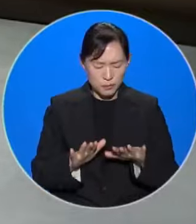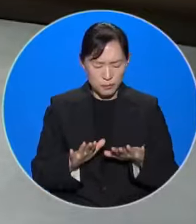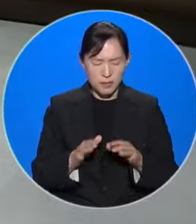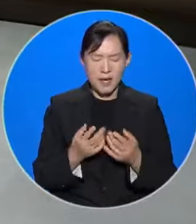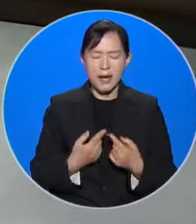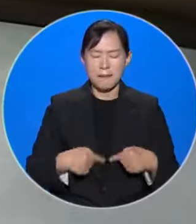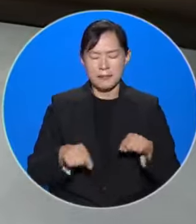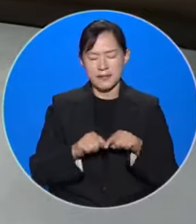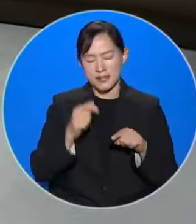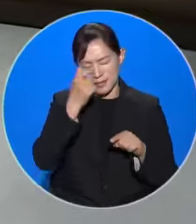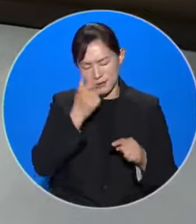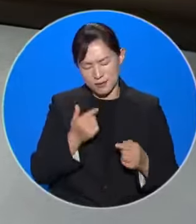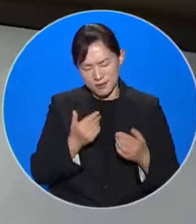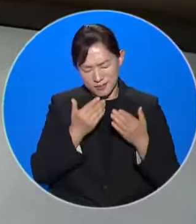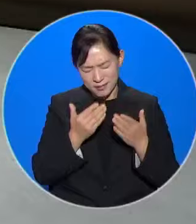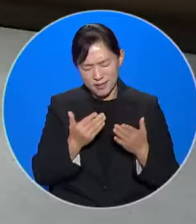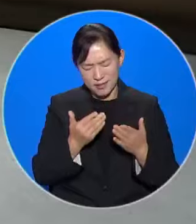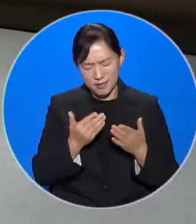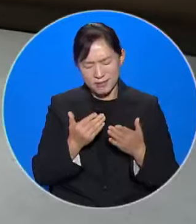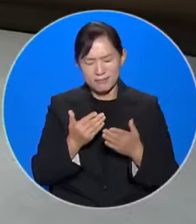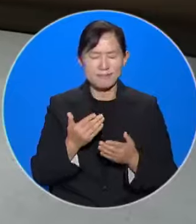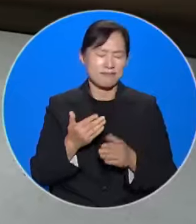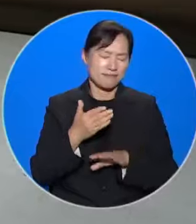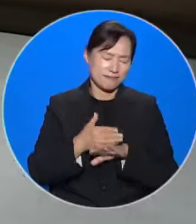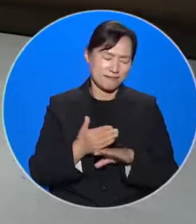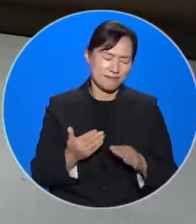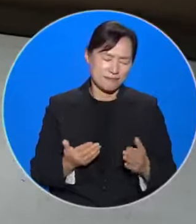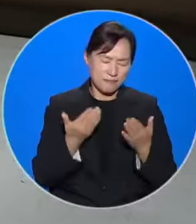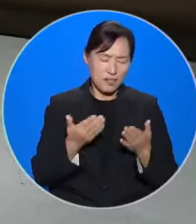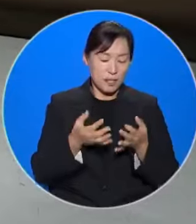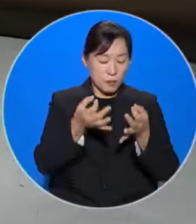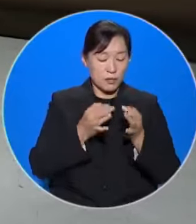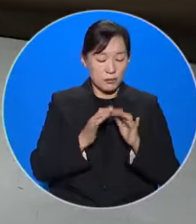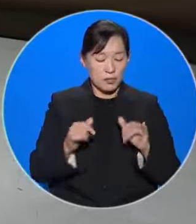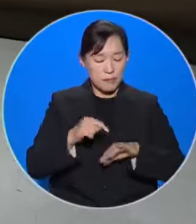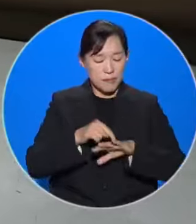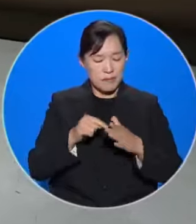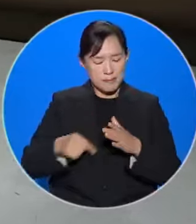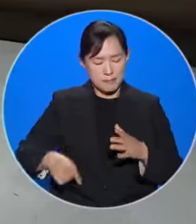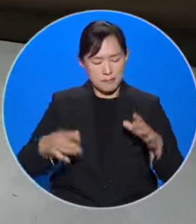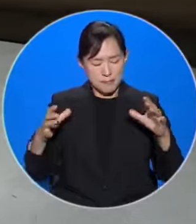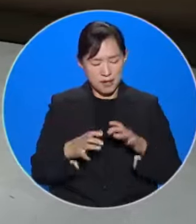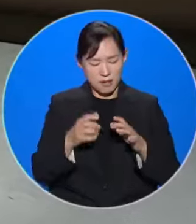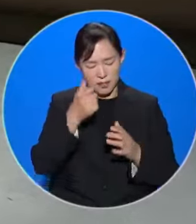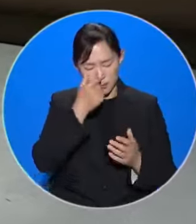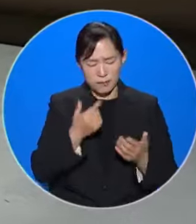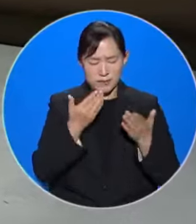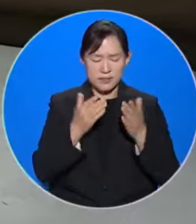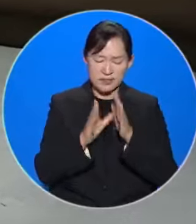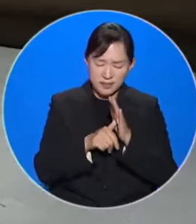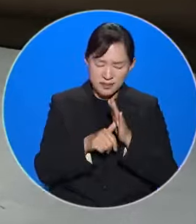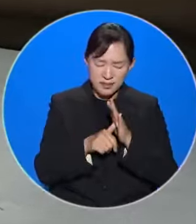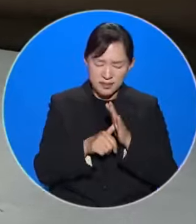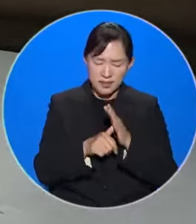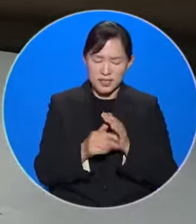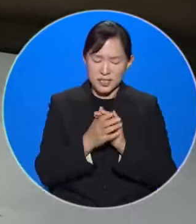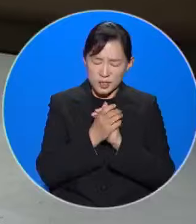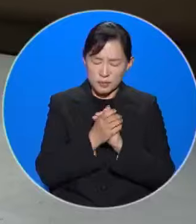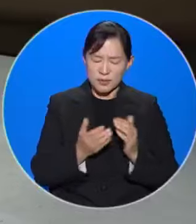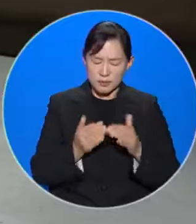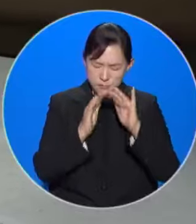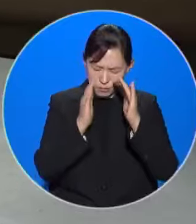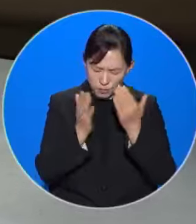함께 기도하게 하여 주시니 감사합니다. 오늘 우리 시청자분들이 마음을 모아 합심하여 기도할 때 하나님, 기도하는 우리